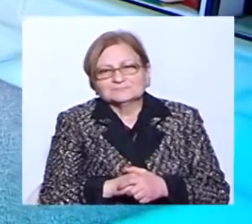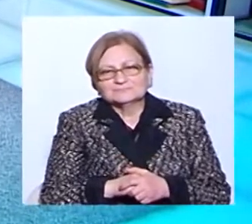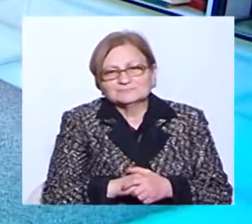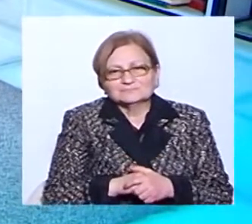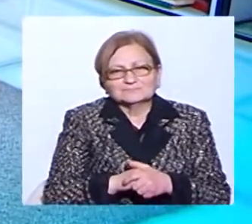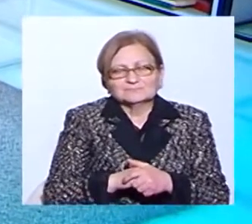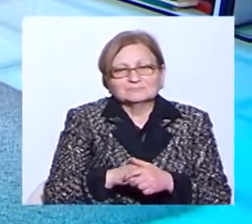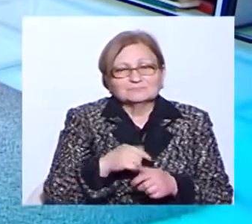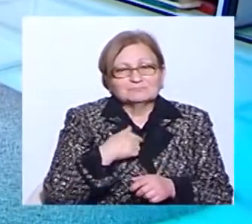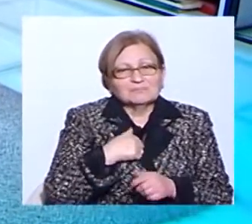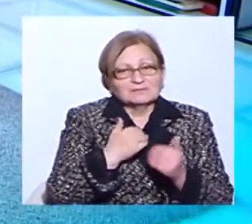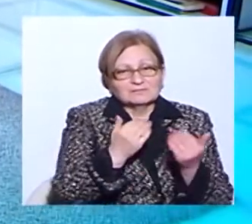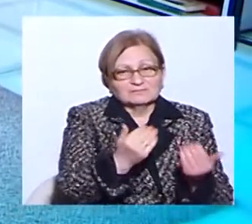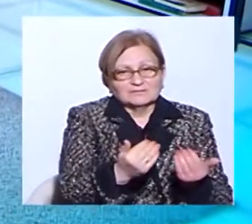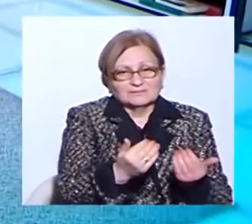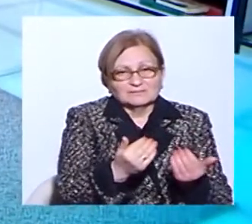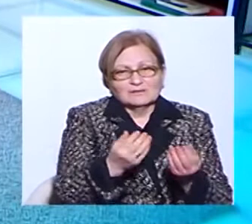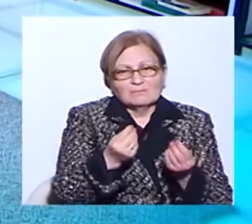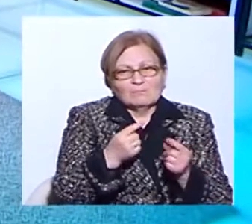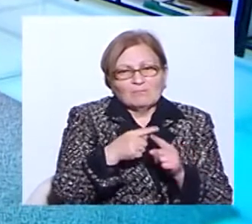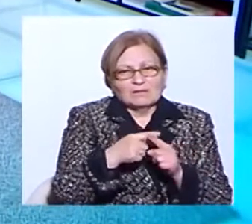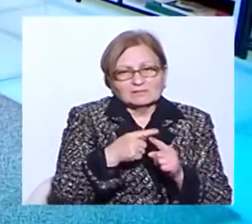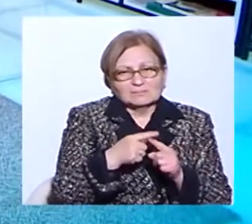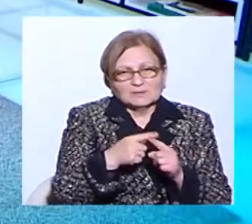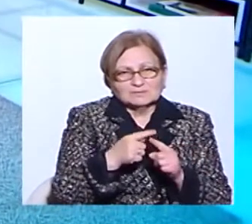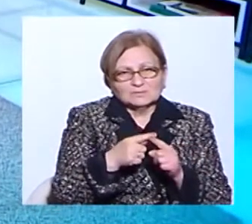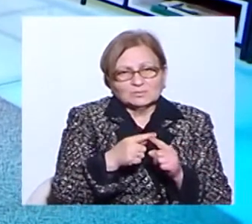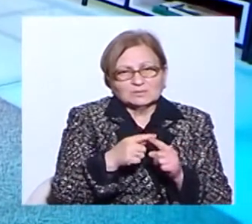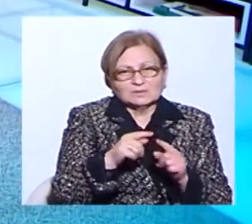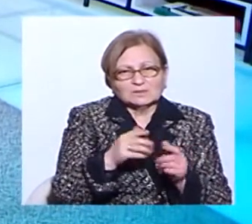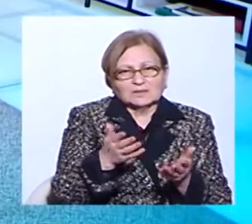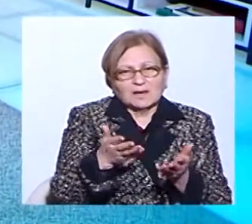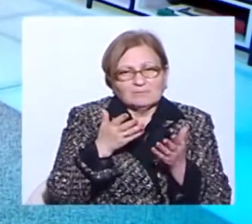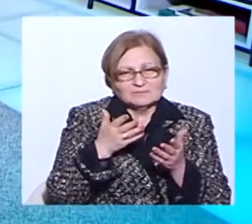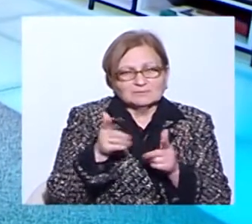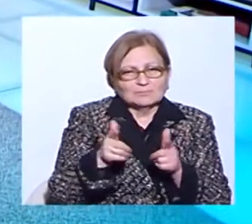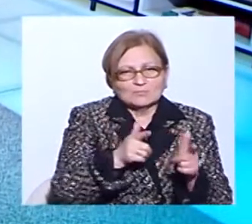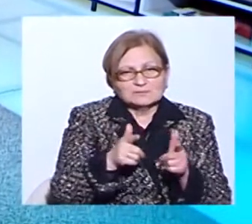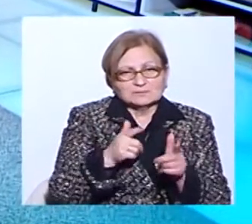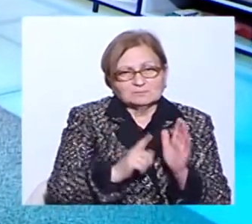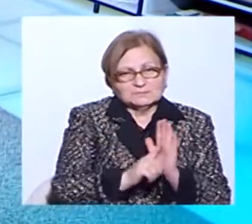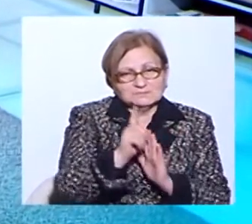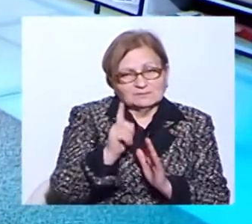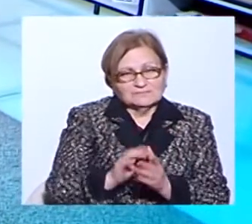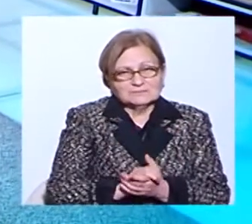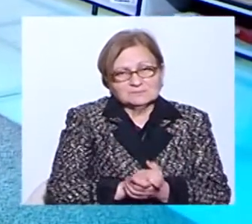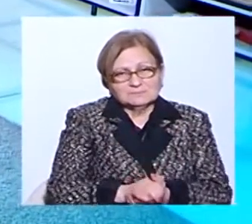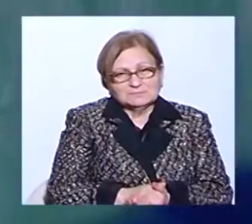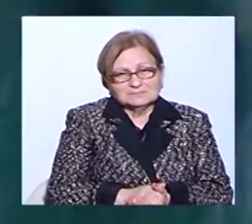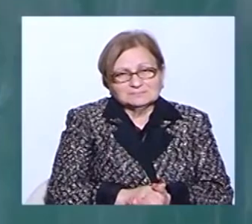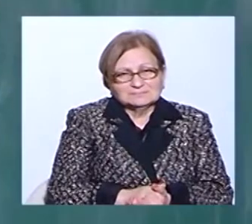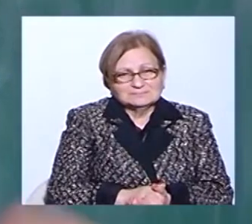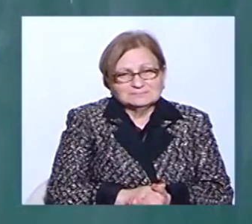Და მე თქვენთვის მათემატიკური გამოსახულების მომზადებას დავიწყებ.